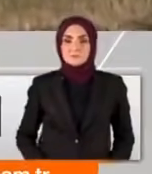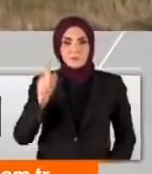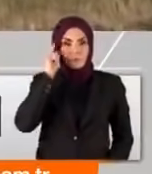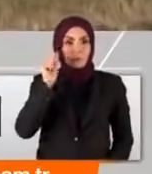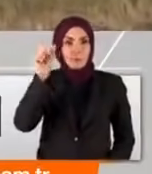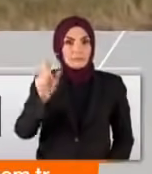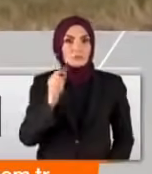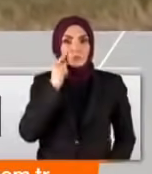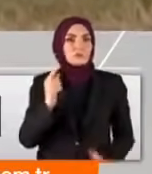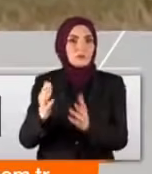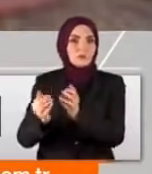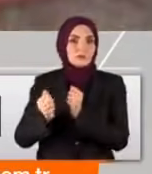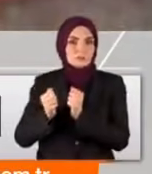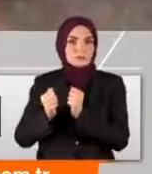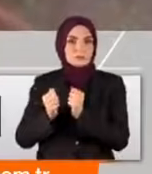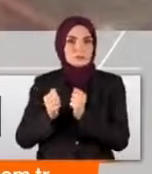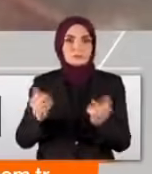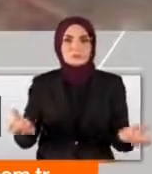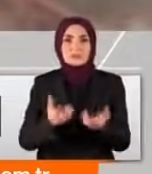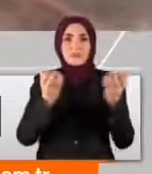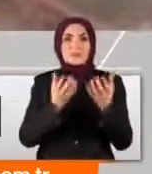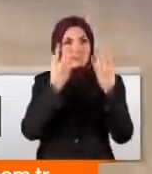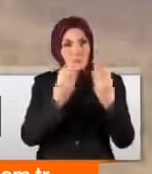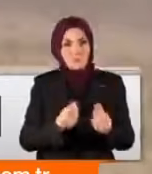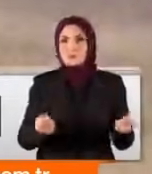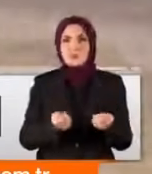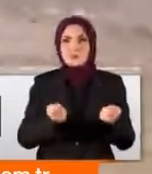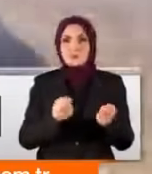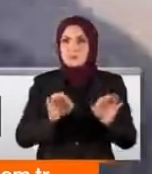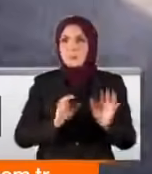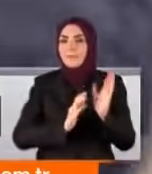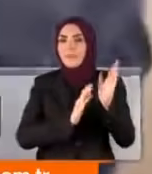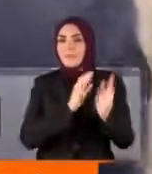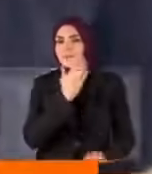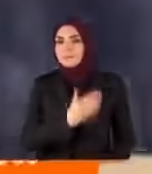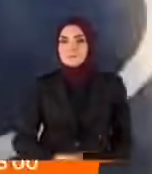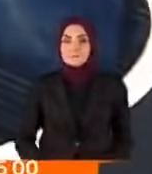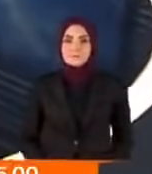Şüpheli gözaltına alınırken yangın söndürme çalışmaları sürüyor.